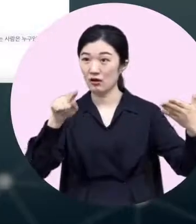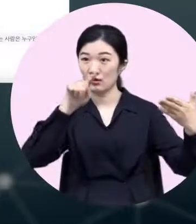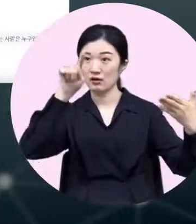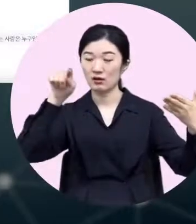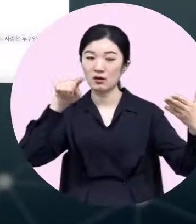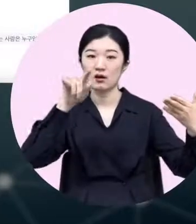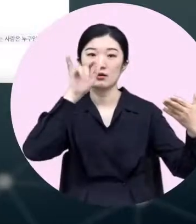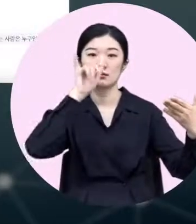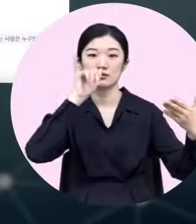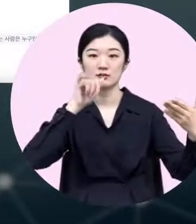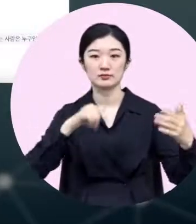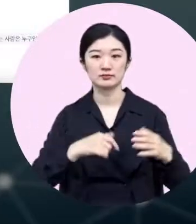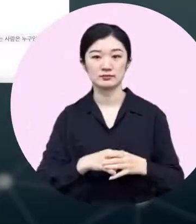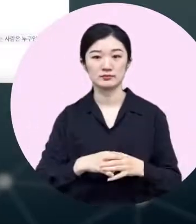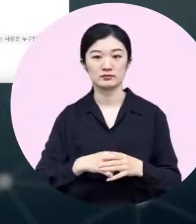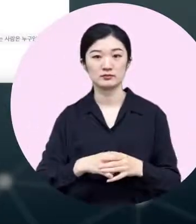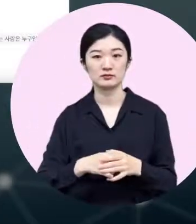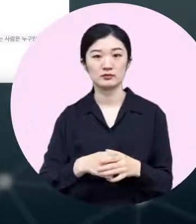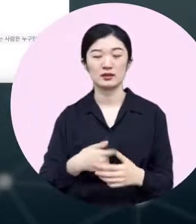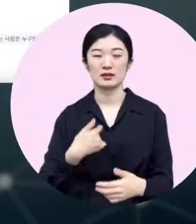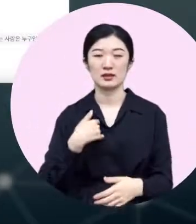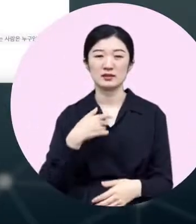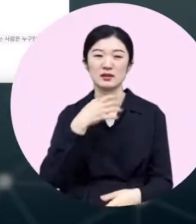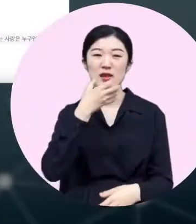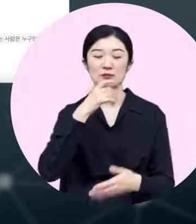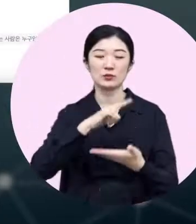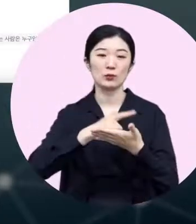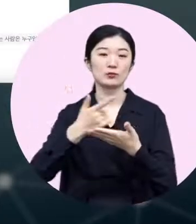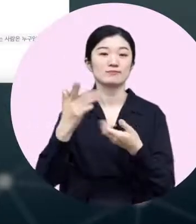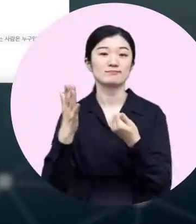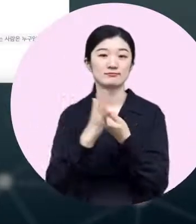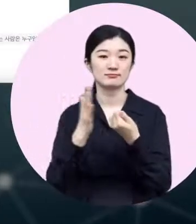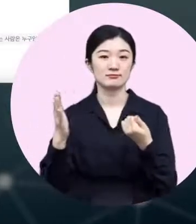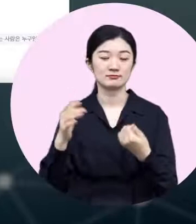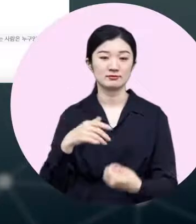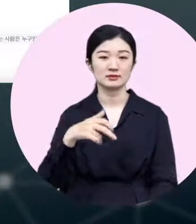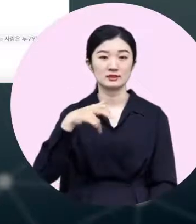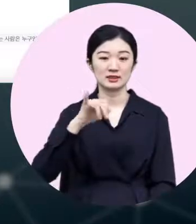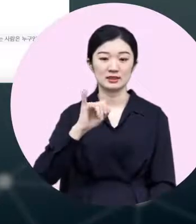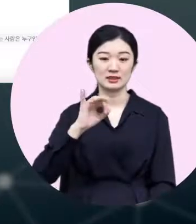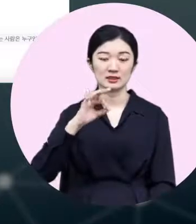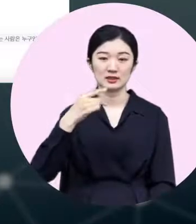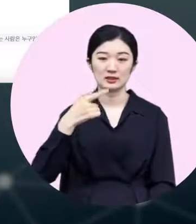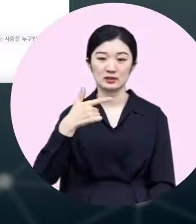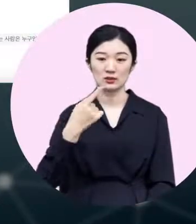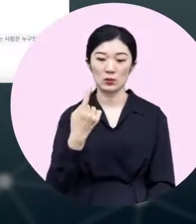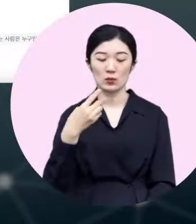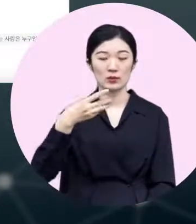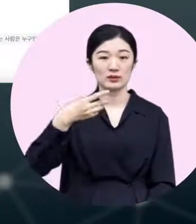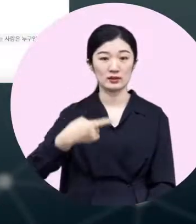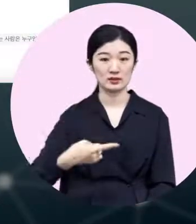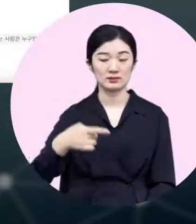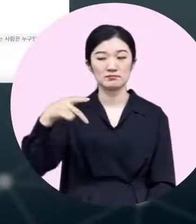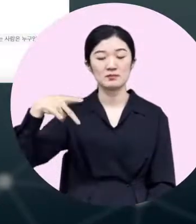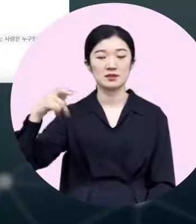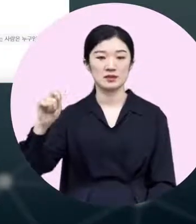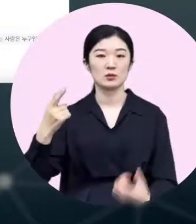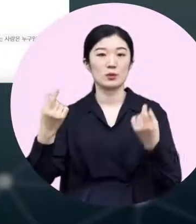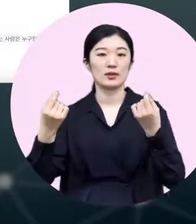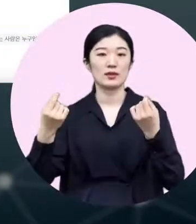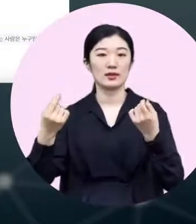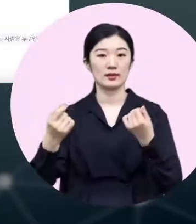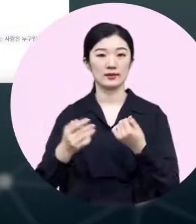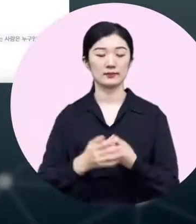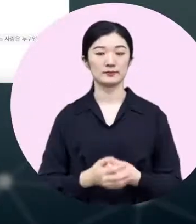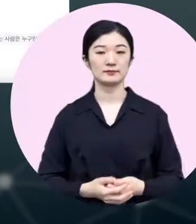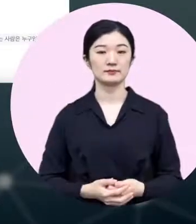화면, 저는 지금 이 다른 이제 애플 계열의 컴퓨터다 보니까 파워포인트가 아니고 키노트라는 프로그램을 쓰고 있는데 동일한